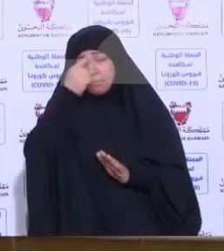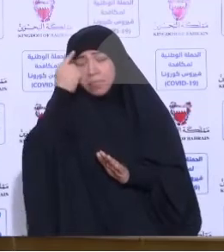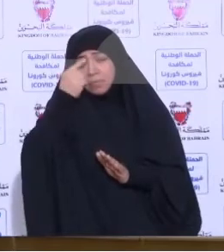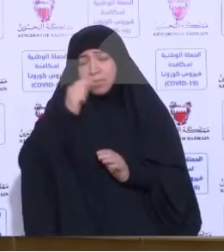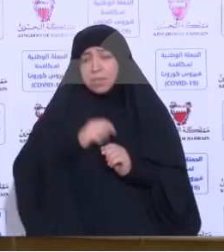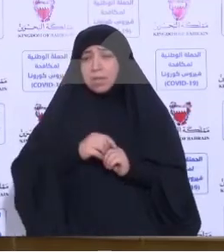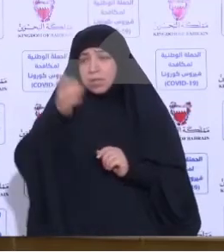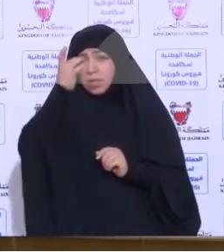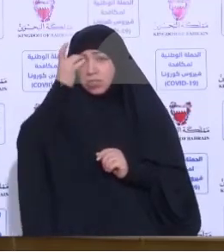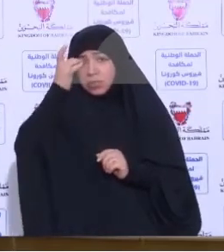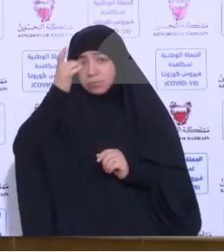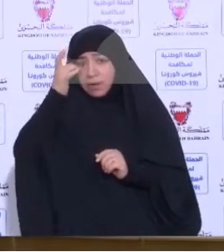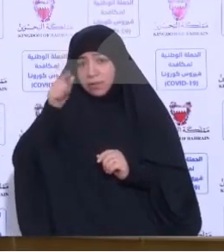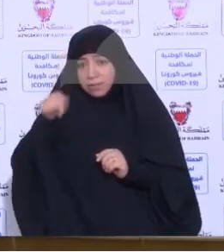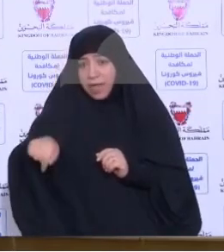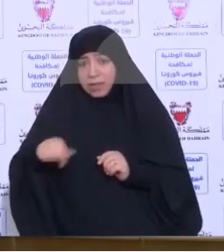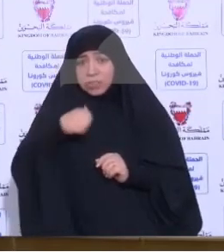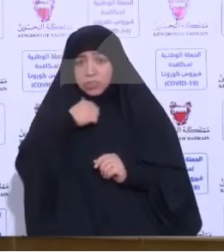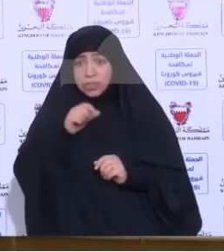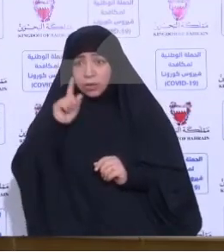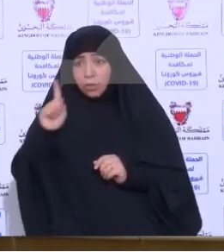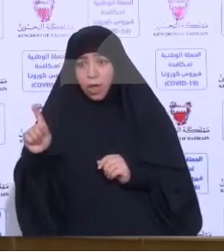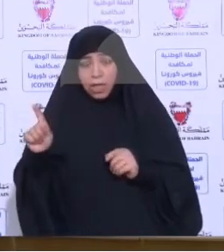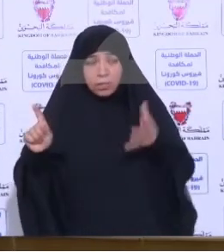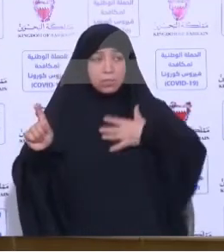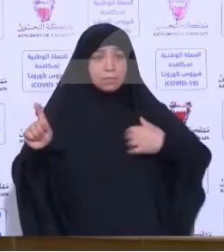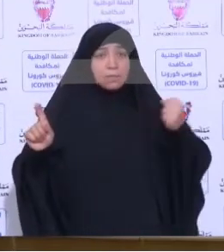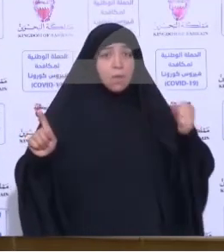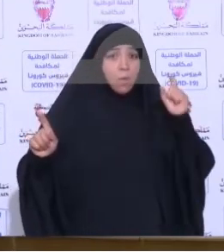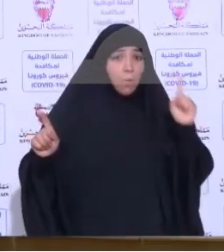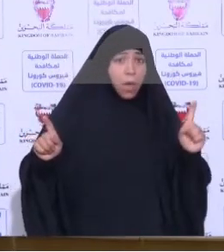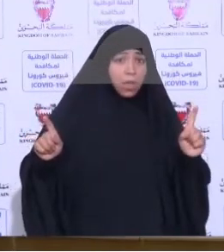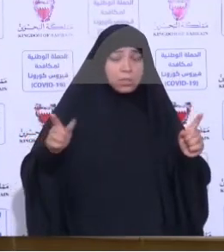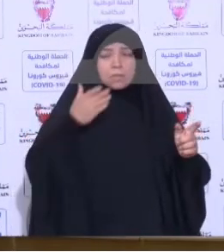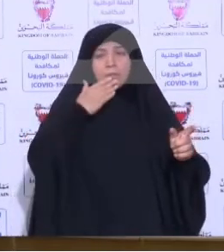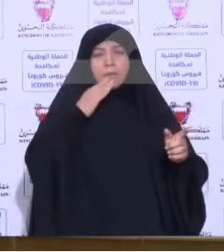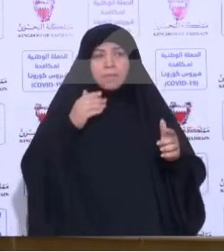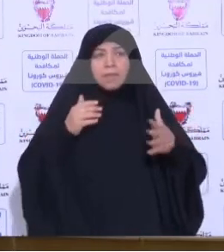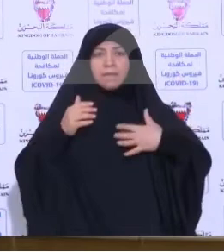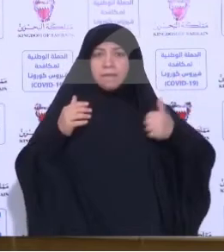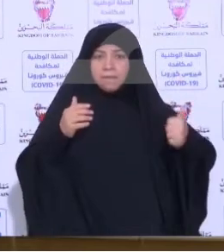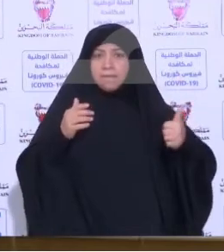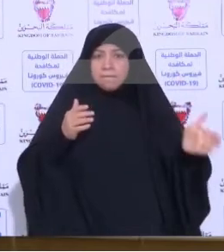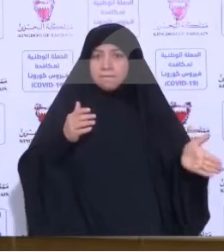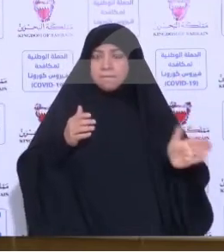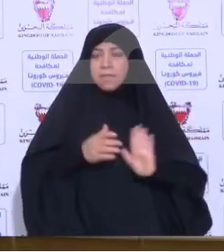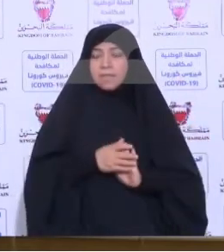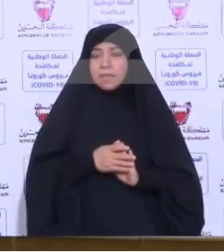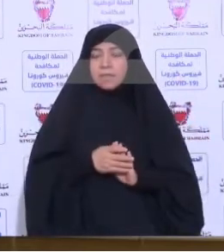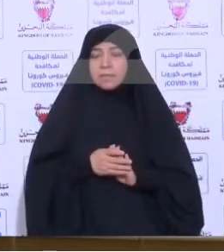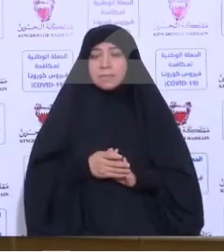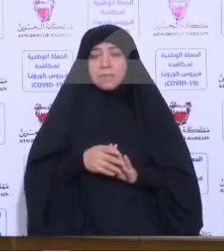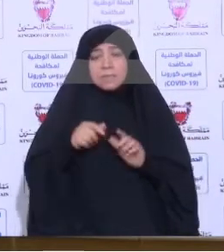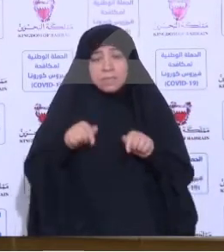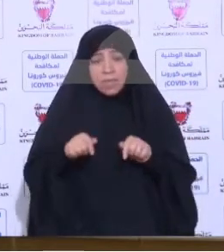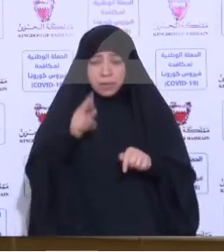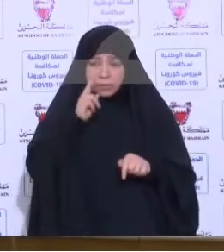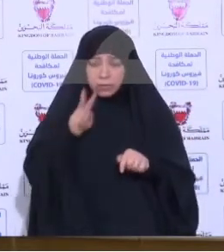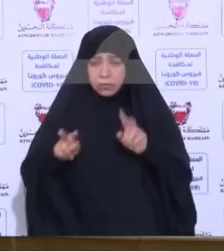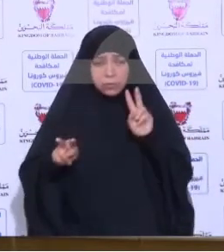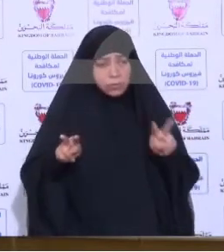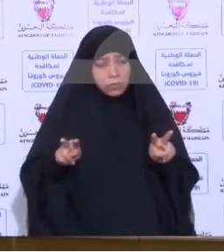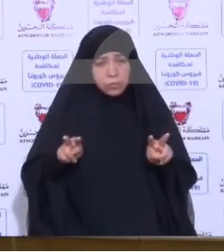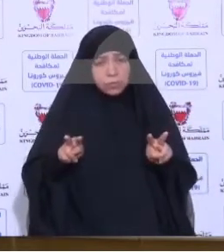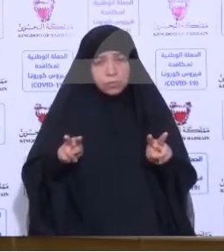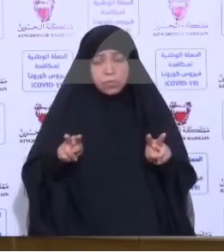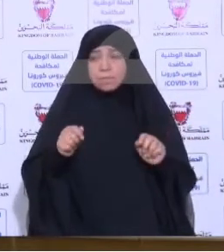1:1. أما في حالة تزايد أعداد الحالات القائمة بالنسبة للحالات المتعافية وتجاوزها